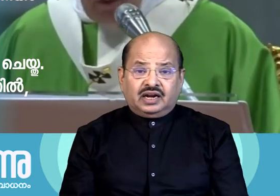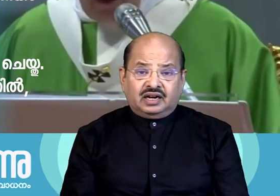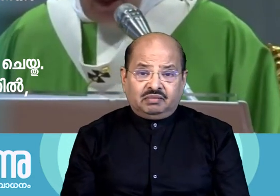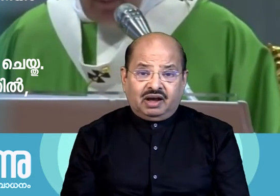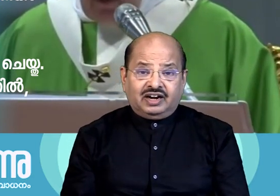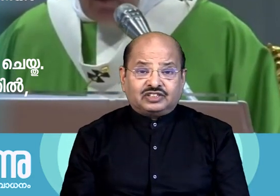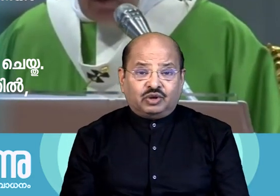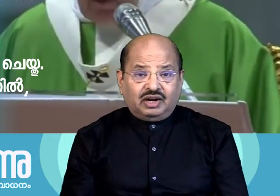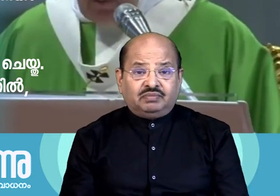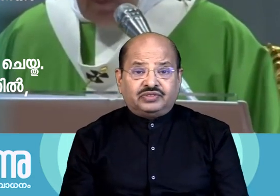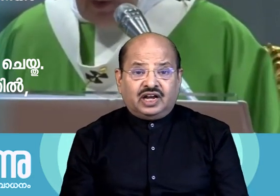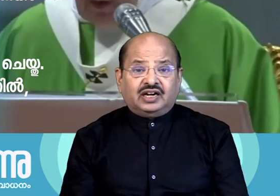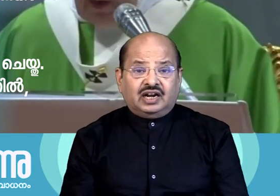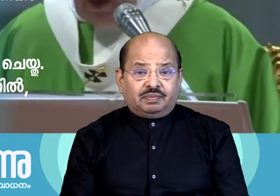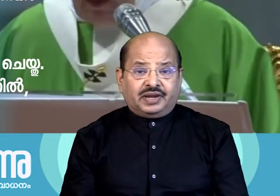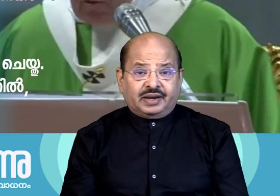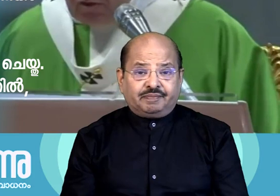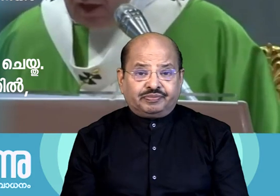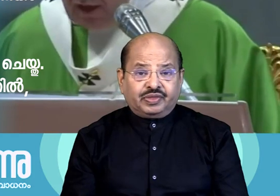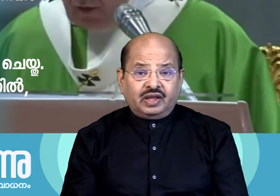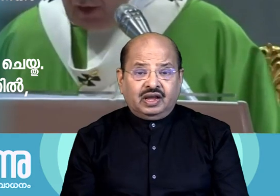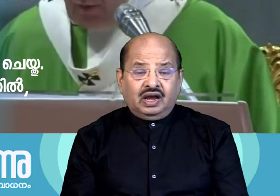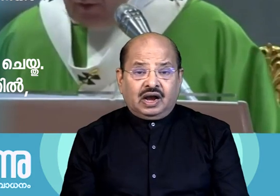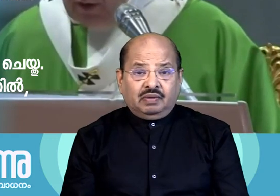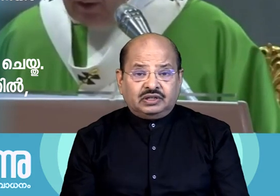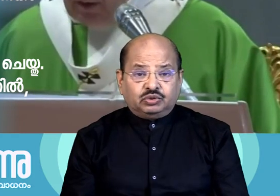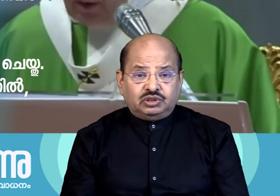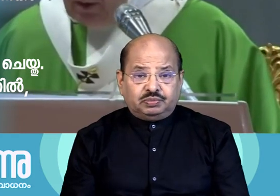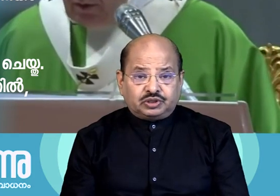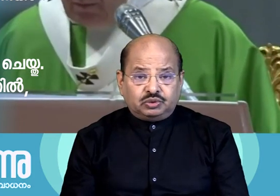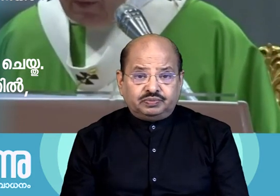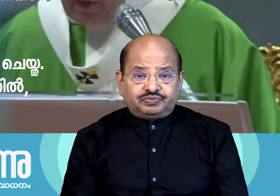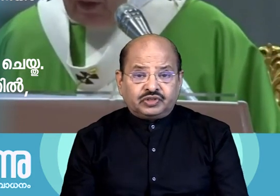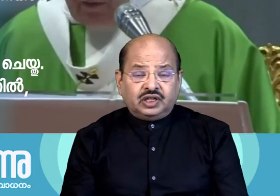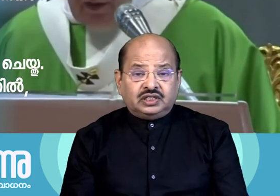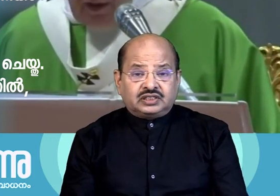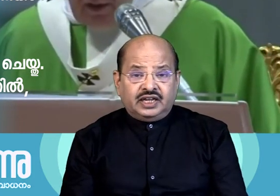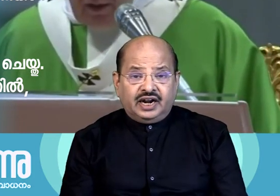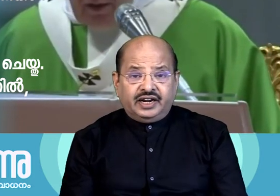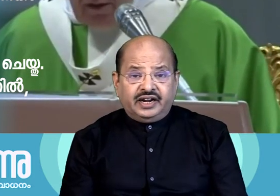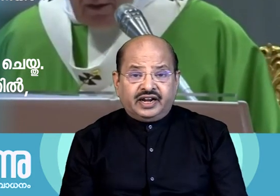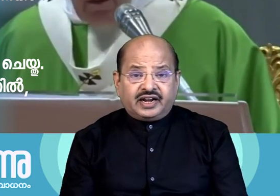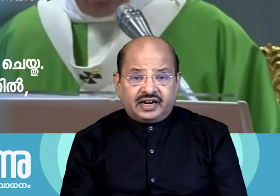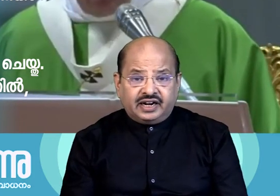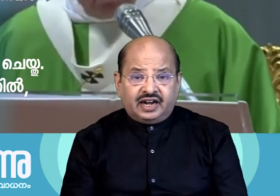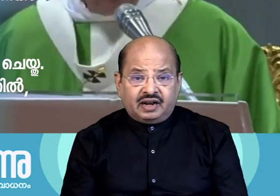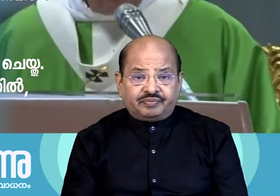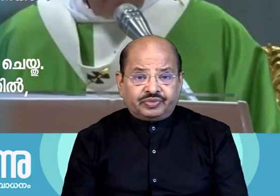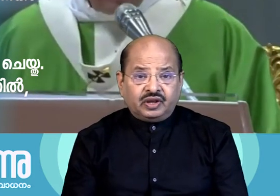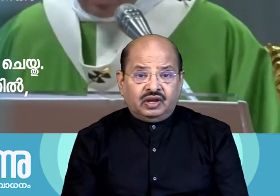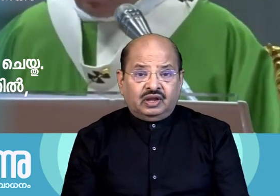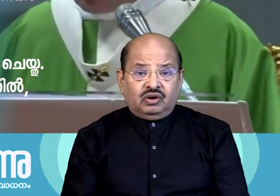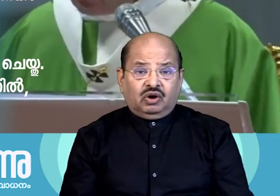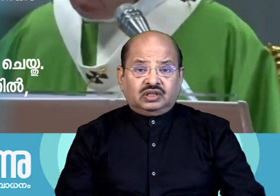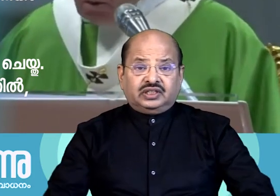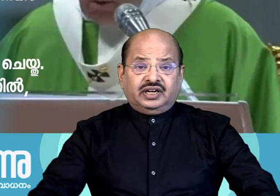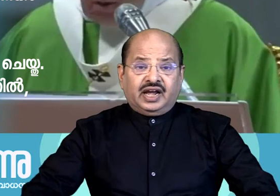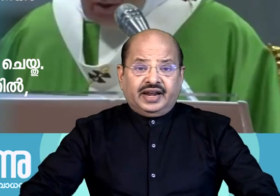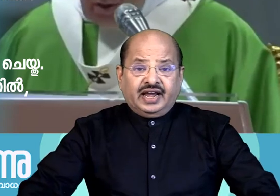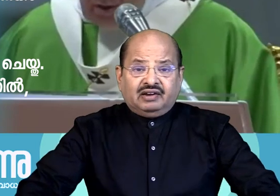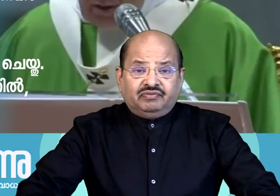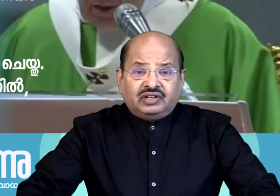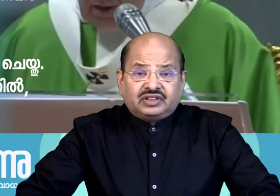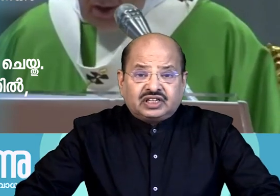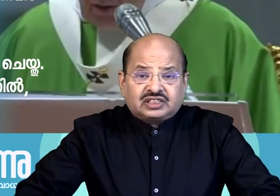സിനഡ് പിതാക്കന്മാരുടെ സ്വരം ഞാൻ കേൾപ്പിക്കാം. അവർ സൂചിപ്പിച്ചു, സിനഡിൻ്റെ ഘടന